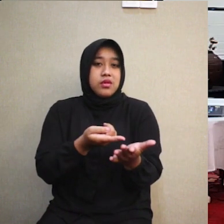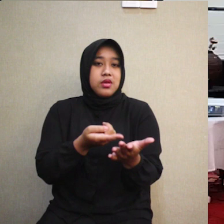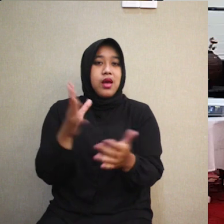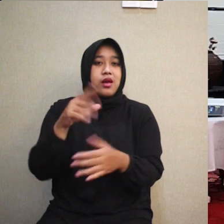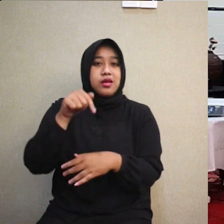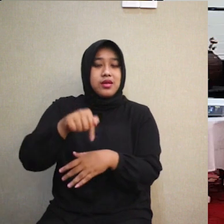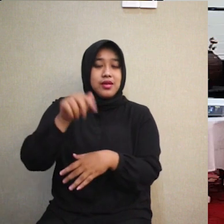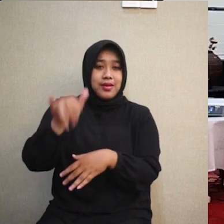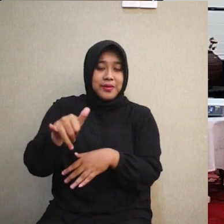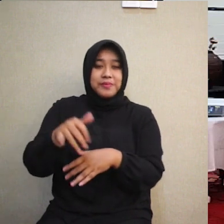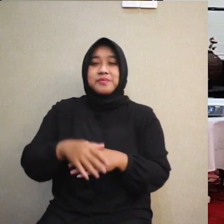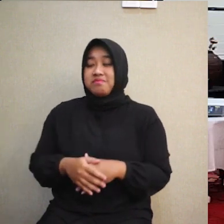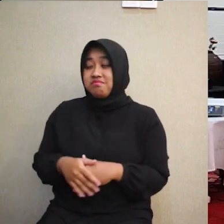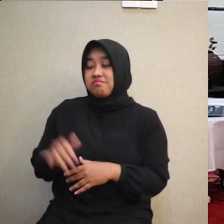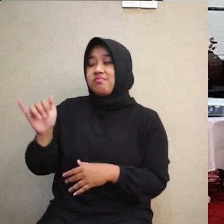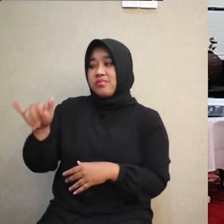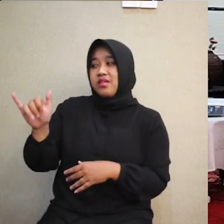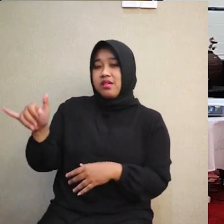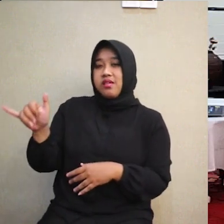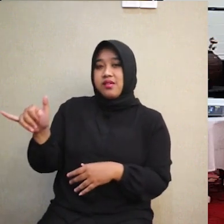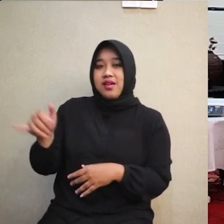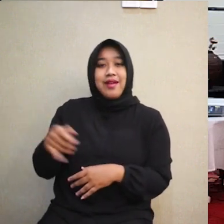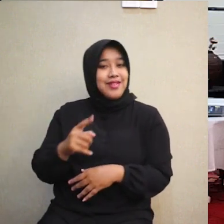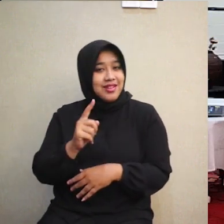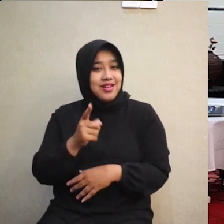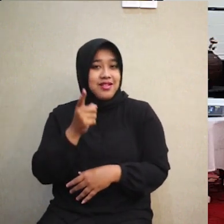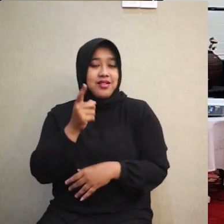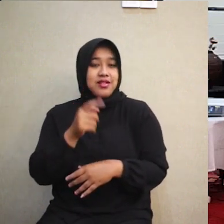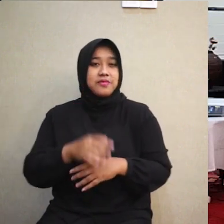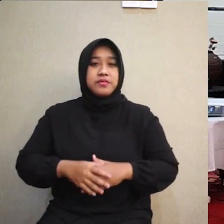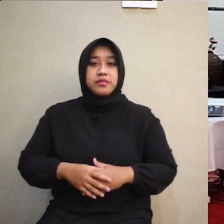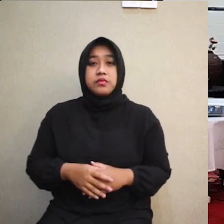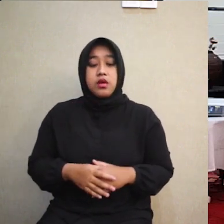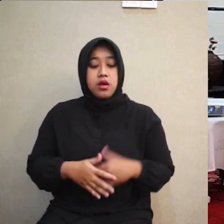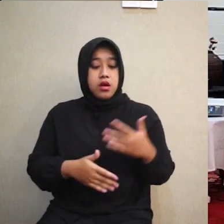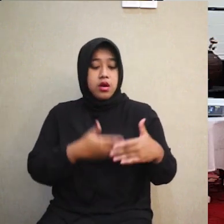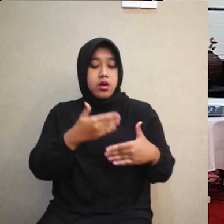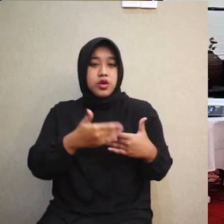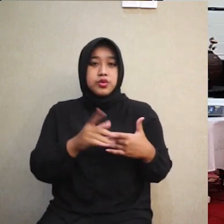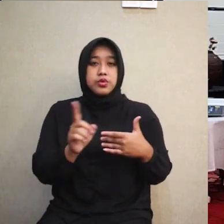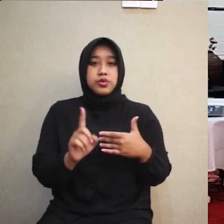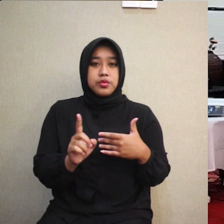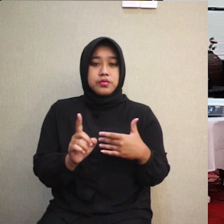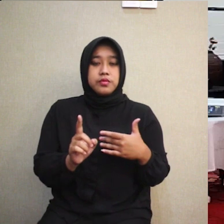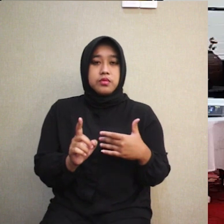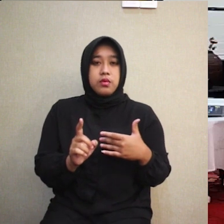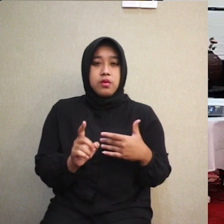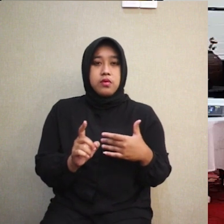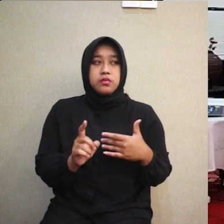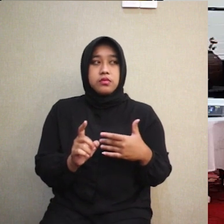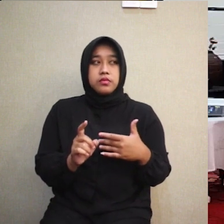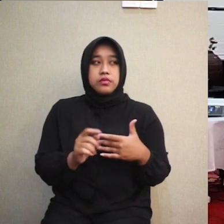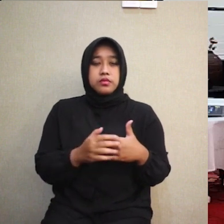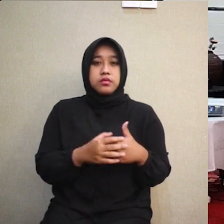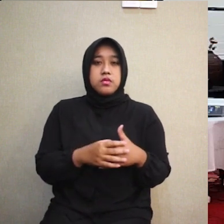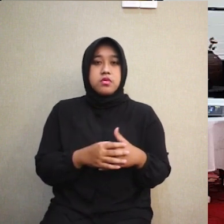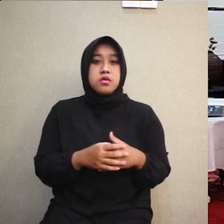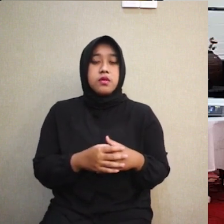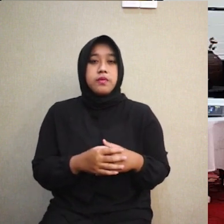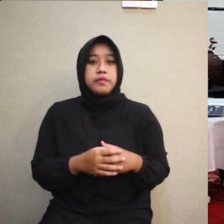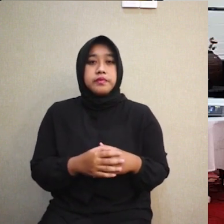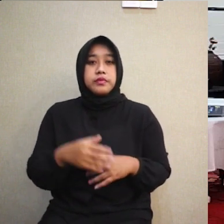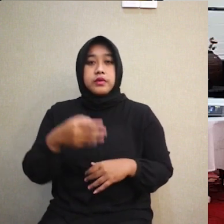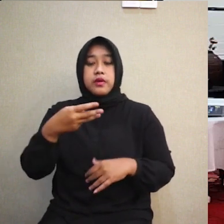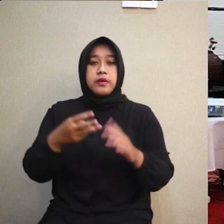ya Nah kita akan lanjut ini jadi nanti kita elaborasi yang